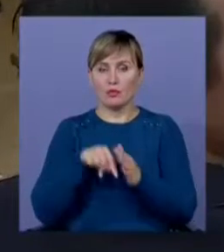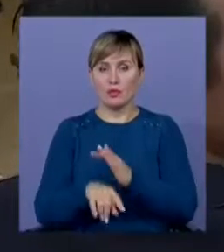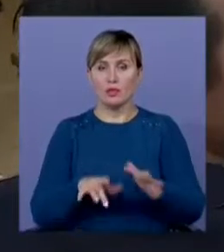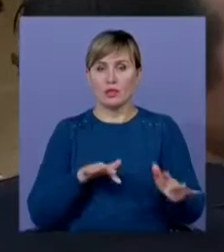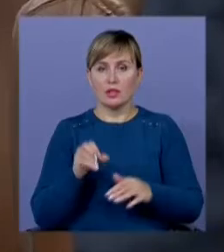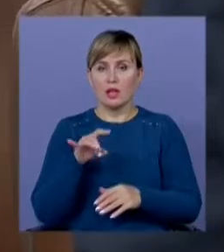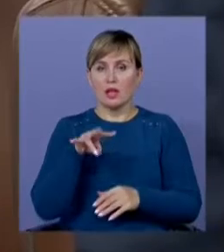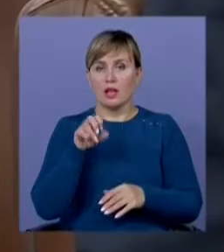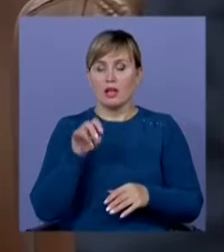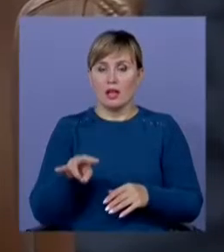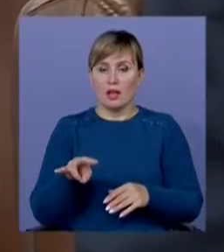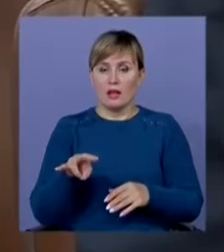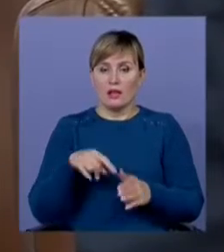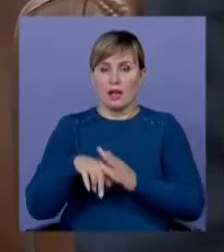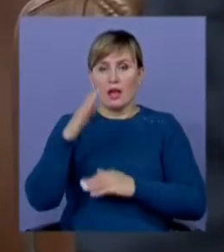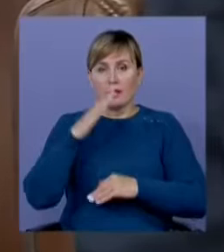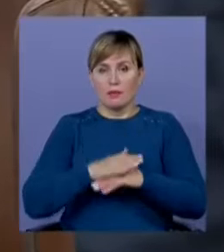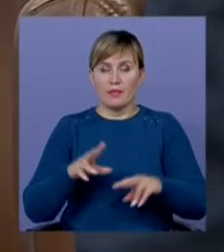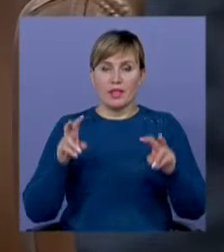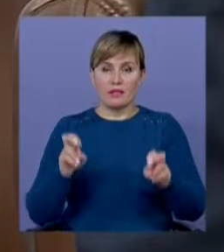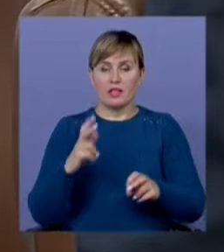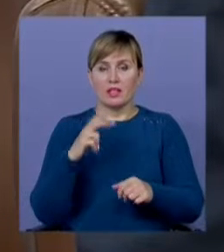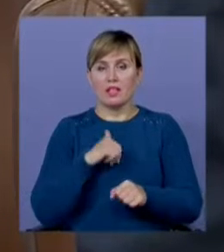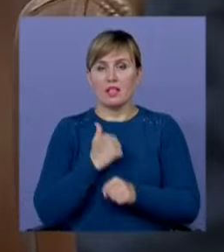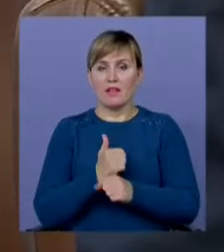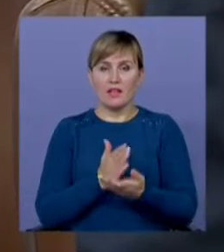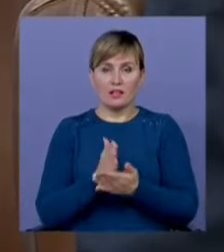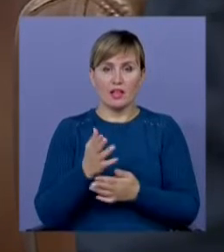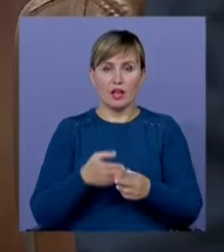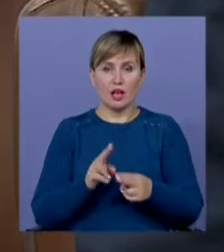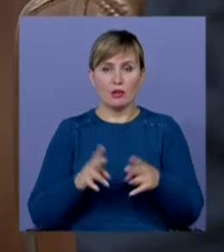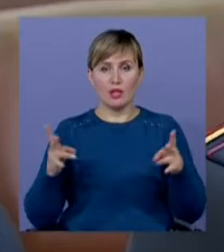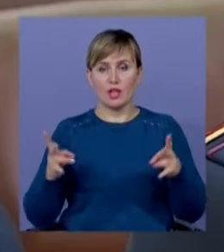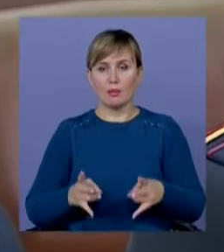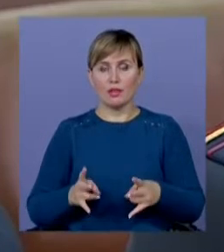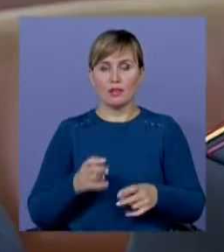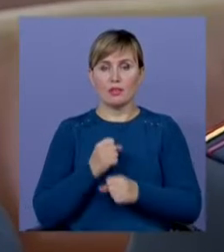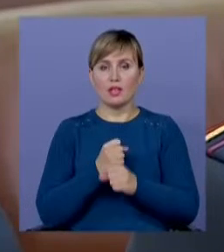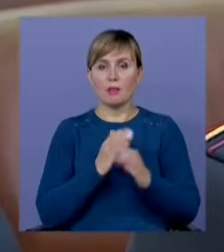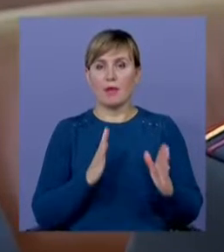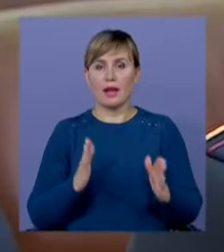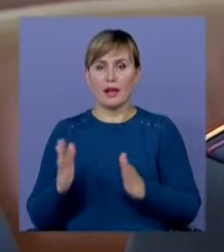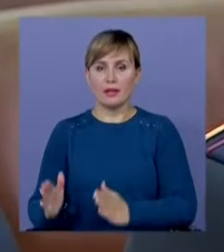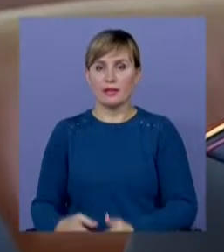дел Ерлана Тургумбаева, аким назвал три главные сферы, которые необходимо привести в